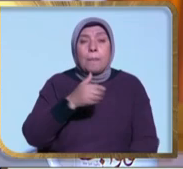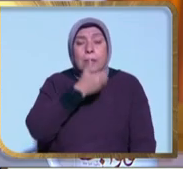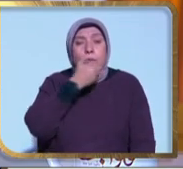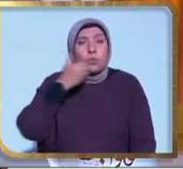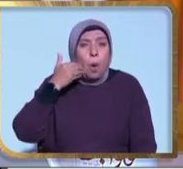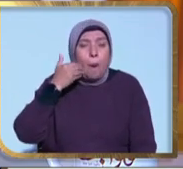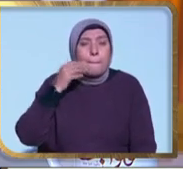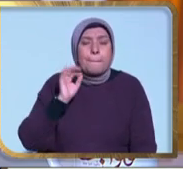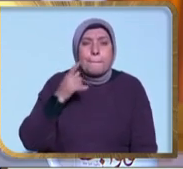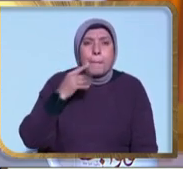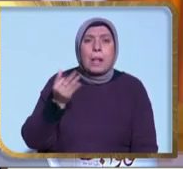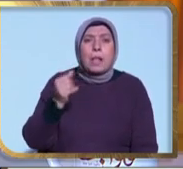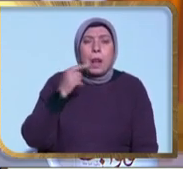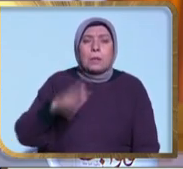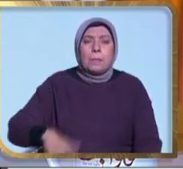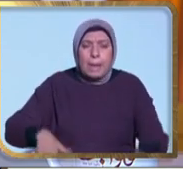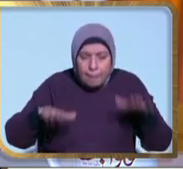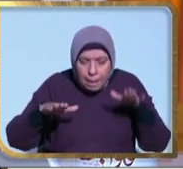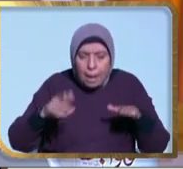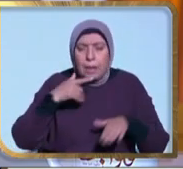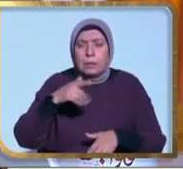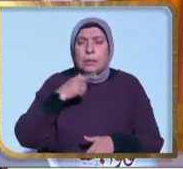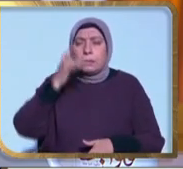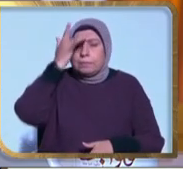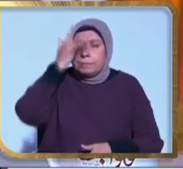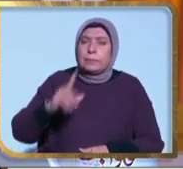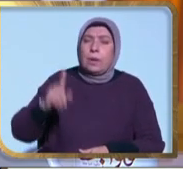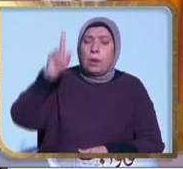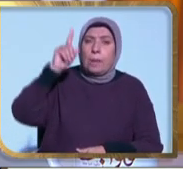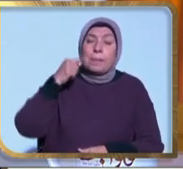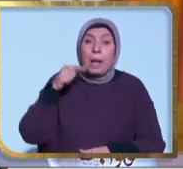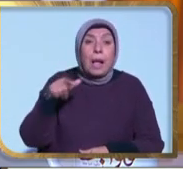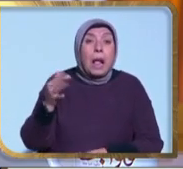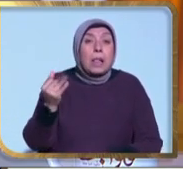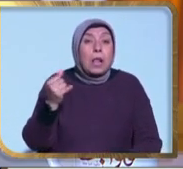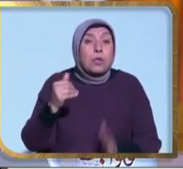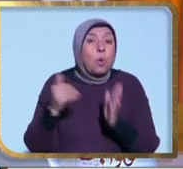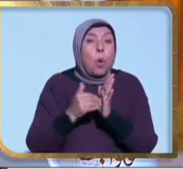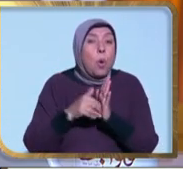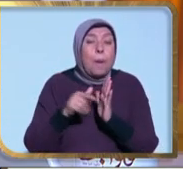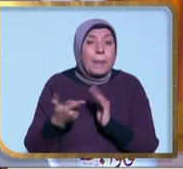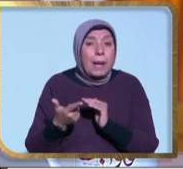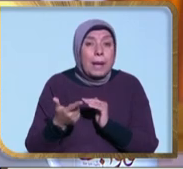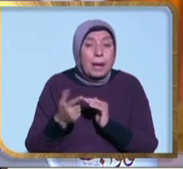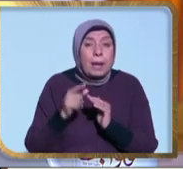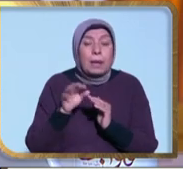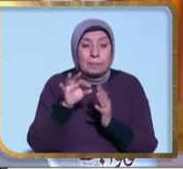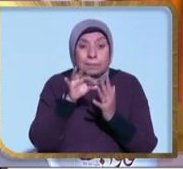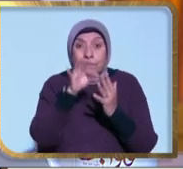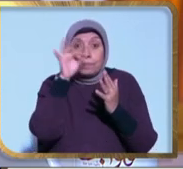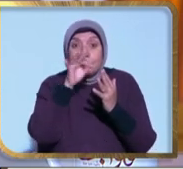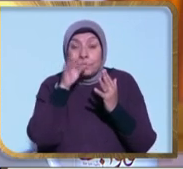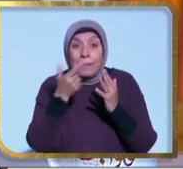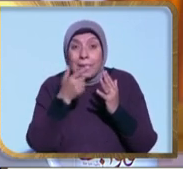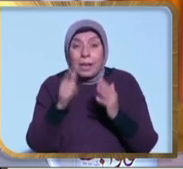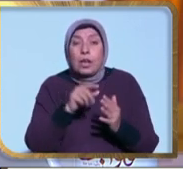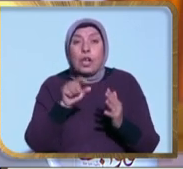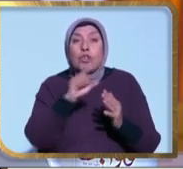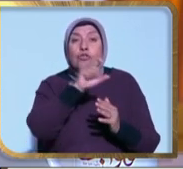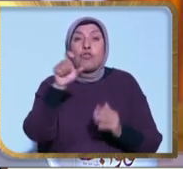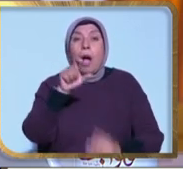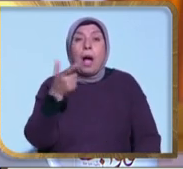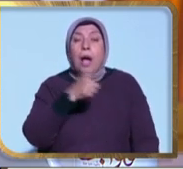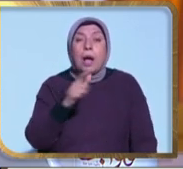كانوا هم من شهر دي القاعده الاشهر الحرم احنا عارفين